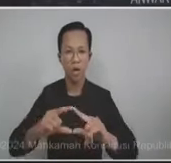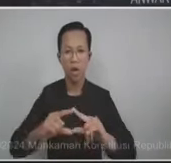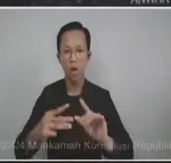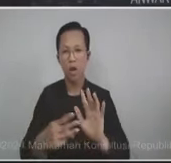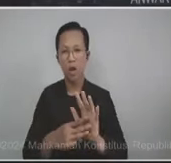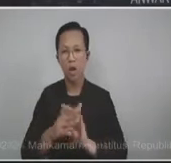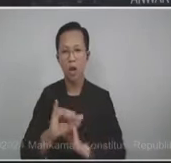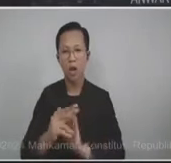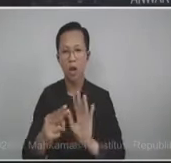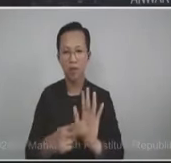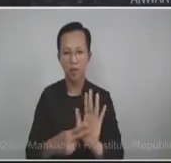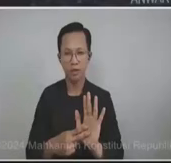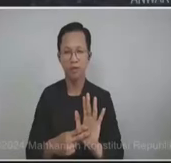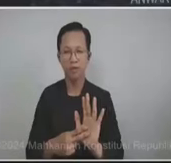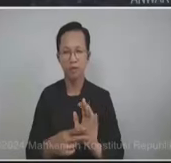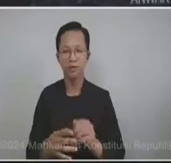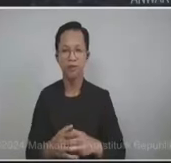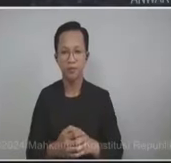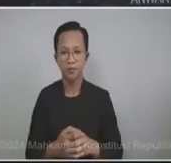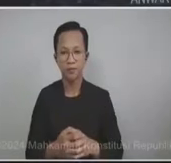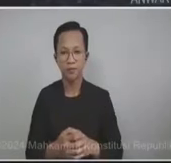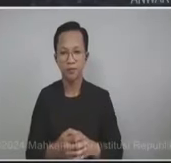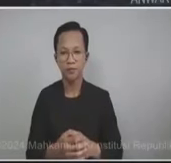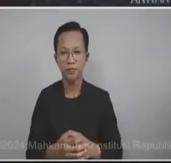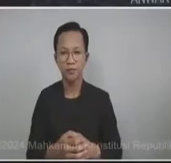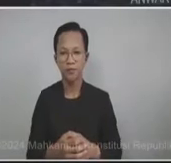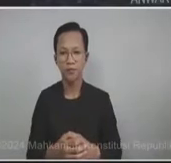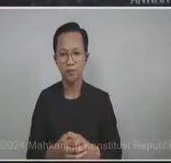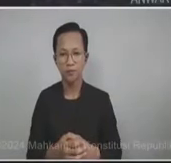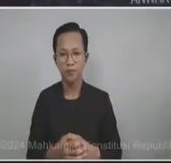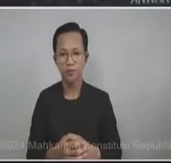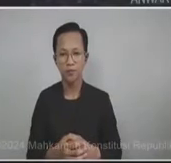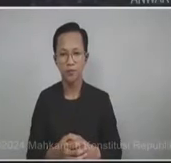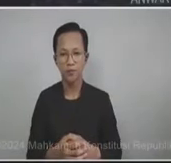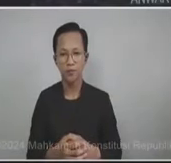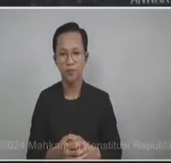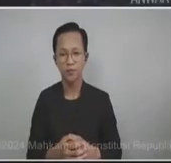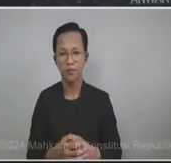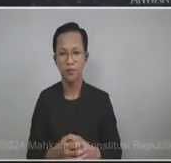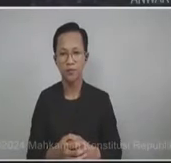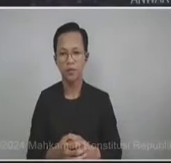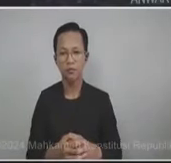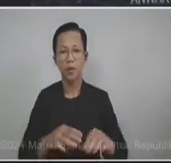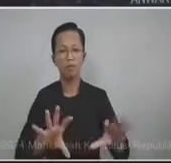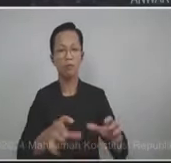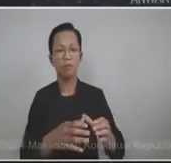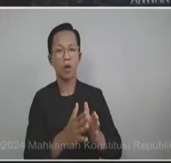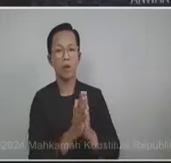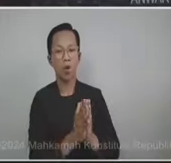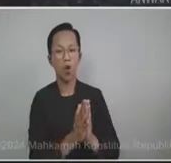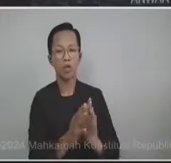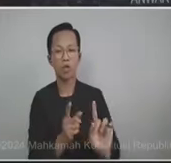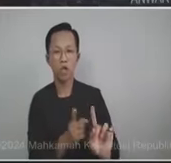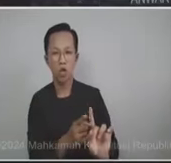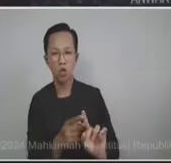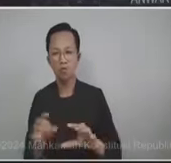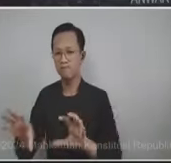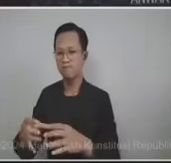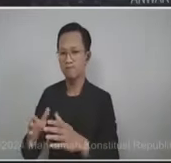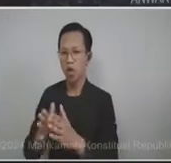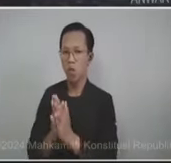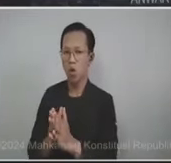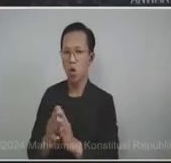shh selanjutnya disebut pemohon satu dan pemohon dua